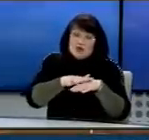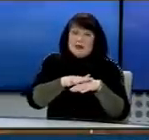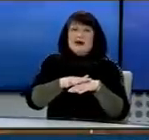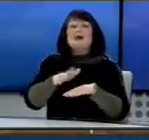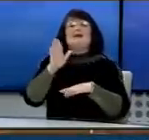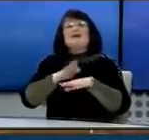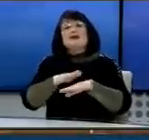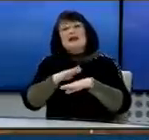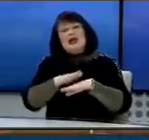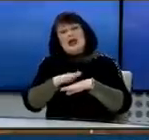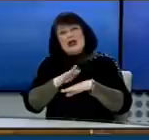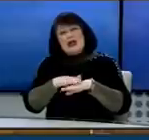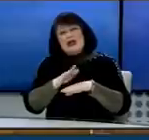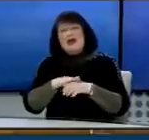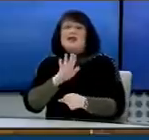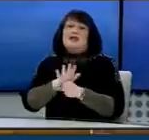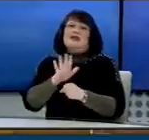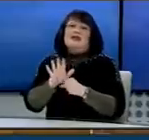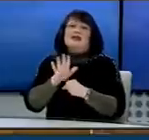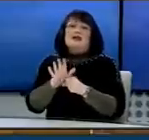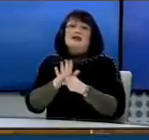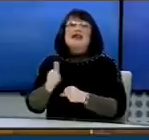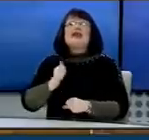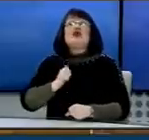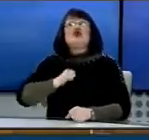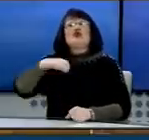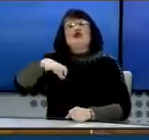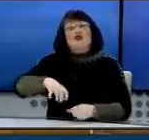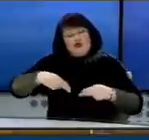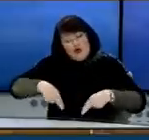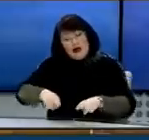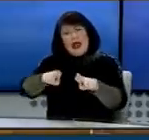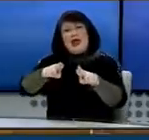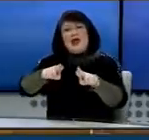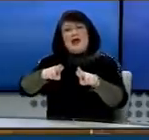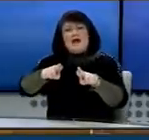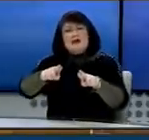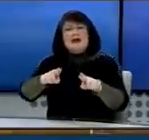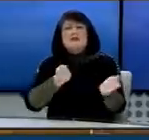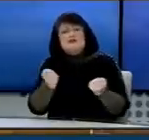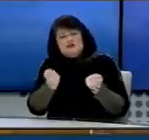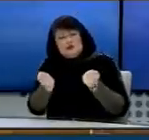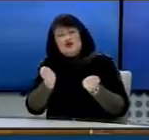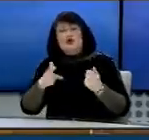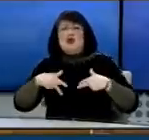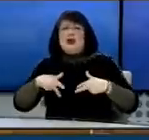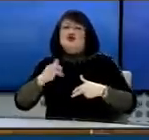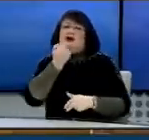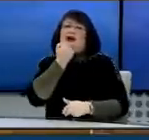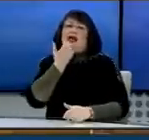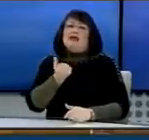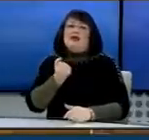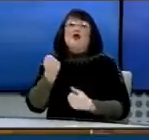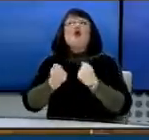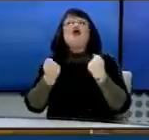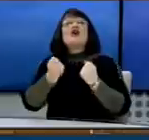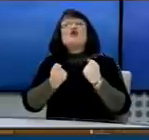της επιχειρησιακής ανεπάρκειας ενός ιδιωτικού φορέα και της οργανωτικής αδυναμίας του κράτους. Απευθύνεται στους